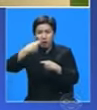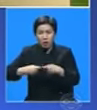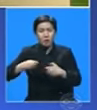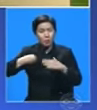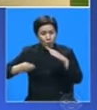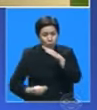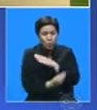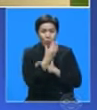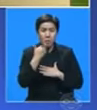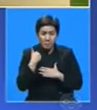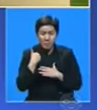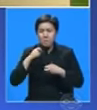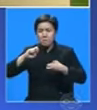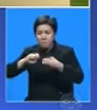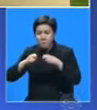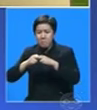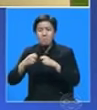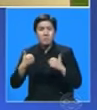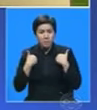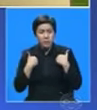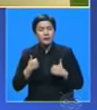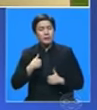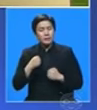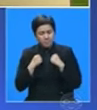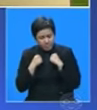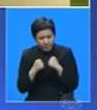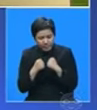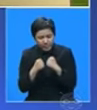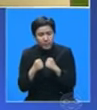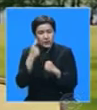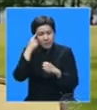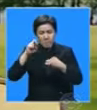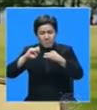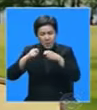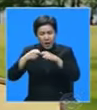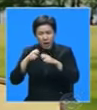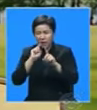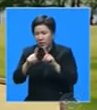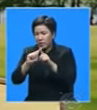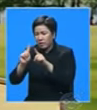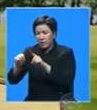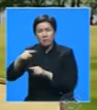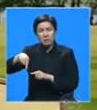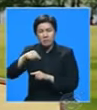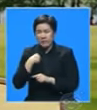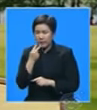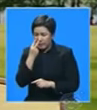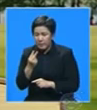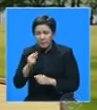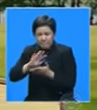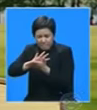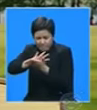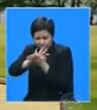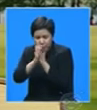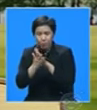าสแต่เราก็จะใช้ความพยายามอย่างยิ่งยวดในการที่จะถือเอาวิกฤตเหล่านั้นหรือปัญหาทุกอย่างเหล่านั้นให้เป็นโอกา